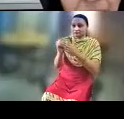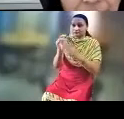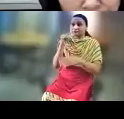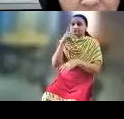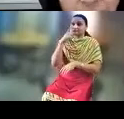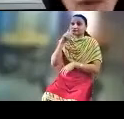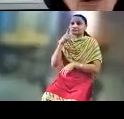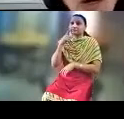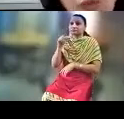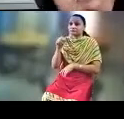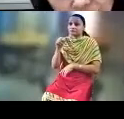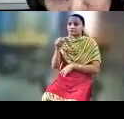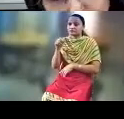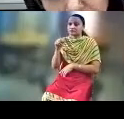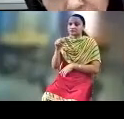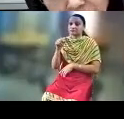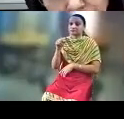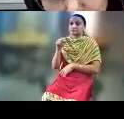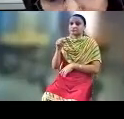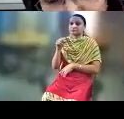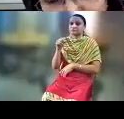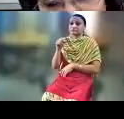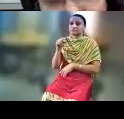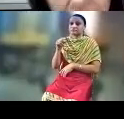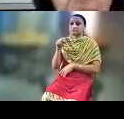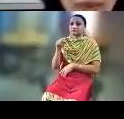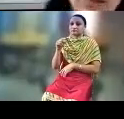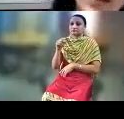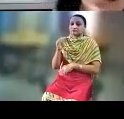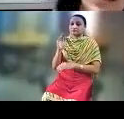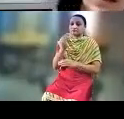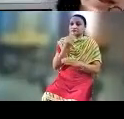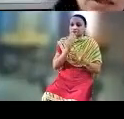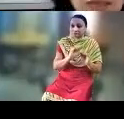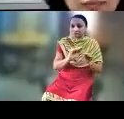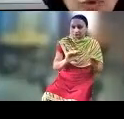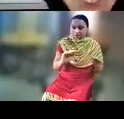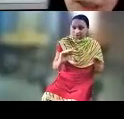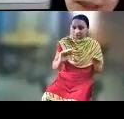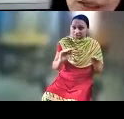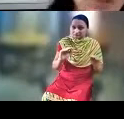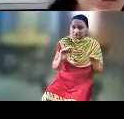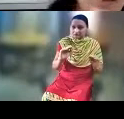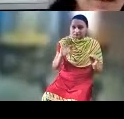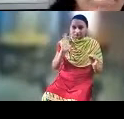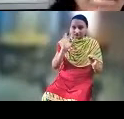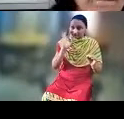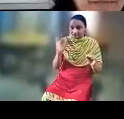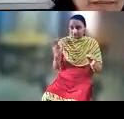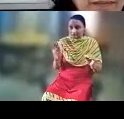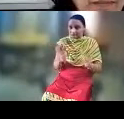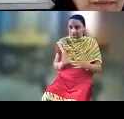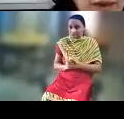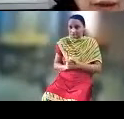फील एम्पावर्ड, और वो भी मतलब बच्चे की बेहतरी के लिए ये सब कुछ ज्यादा अच्छा रहेगा।